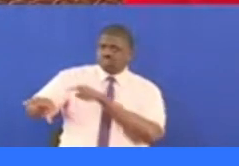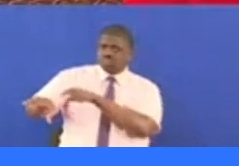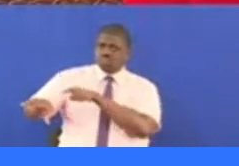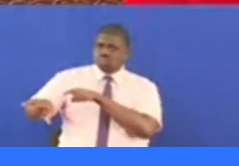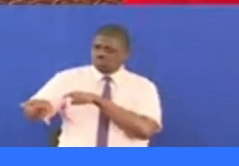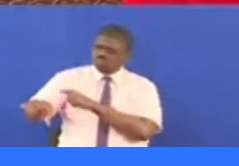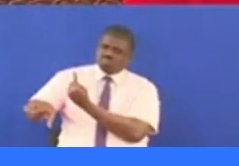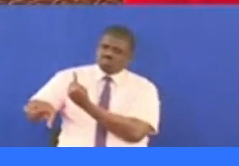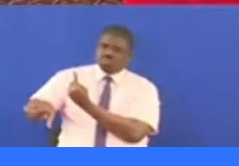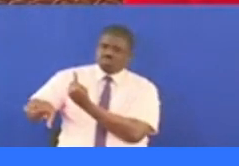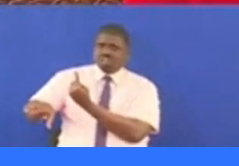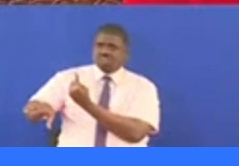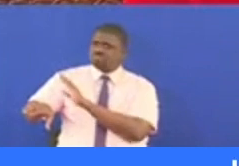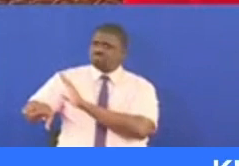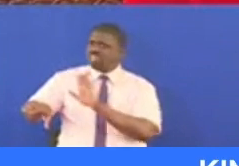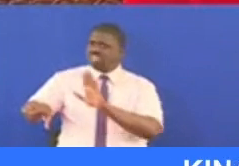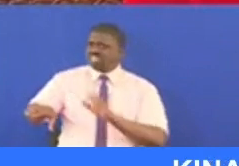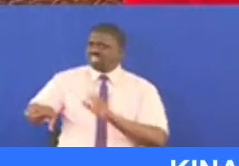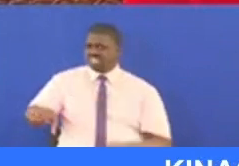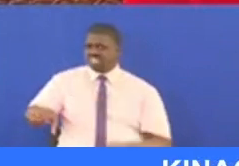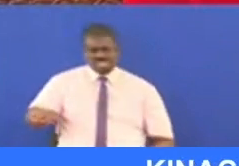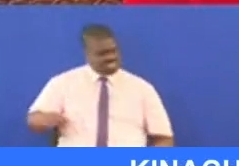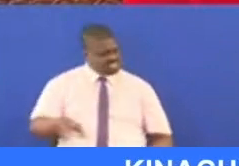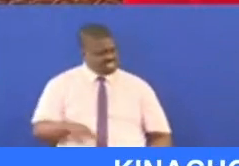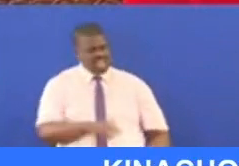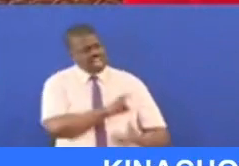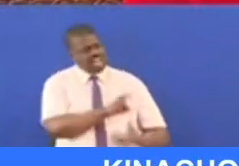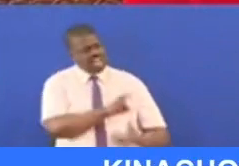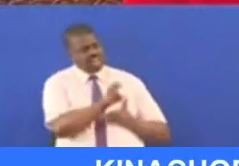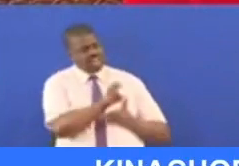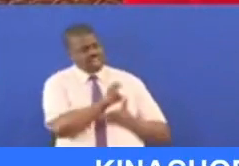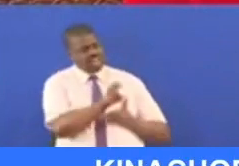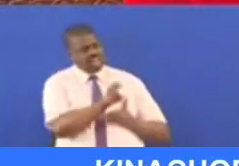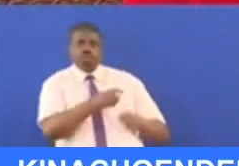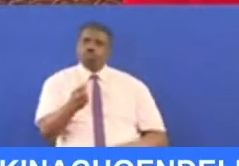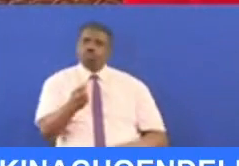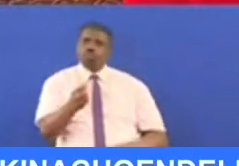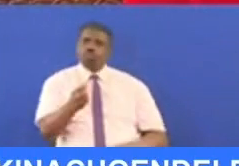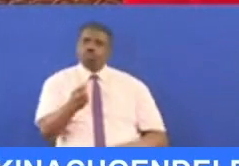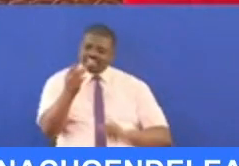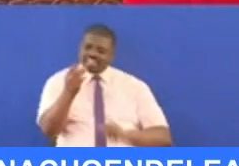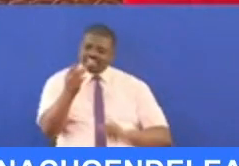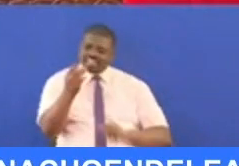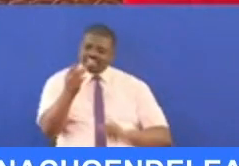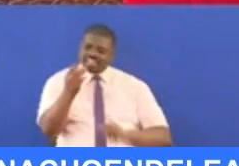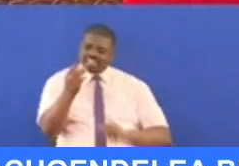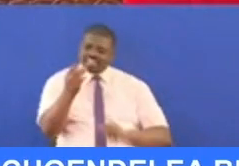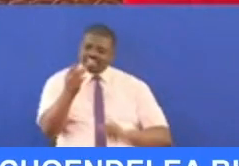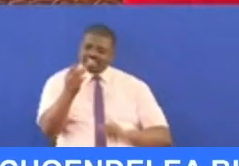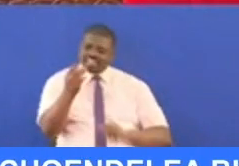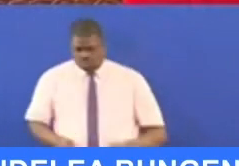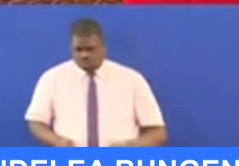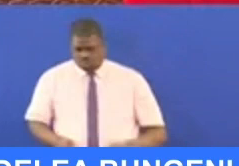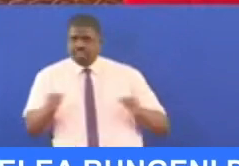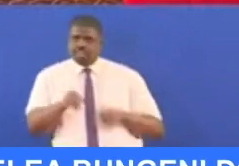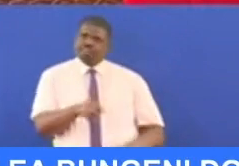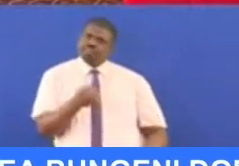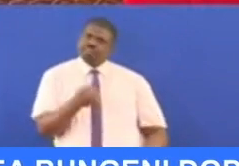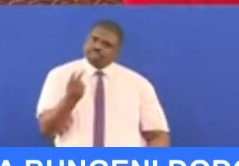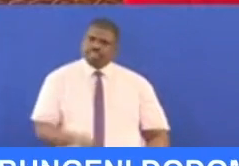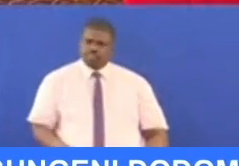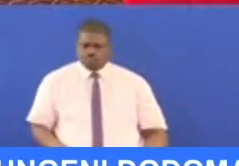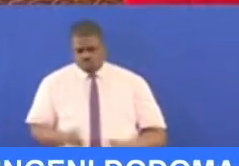fulani. Mheshimiwa Mwenyekiti, tunazo halmashauri 184. Kama nafasi ziko hata kama ni